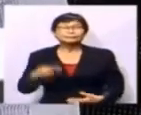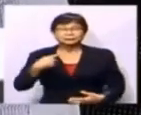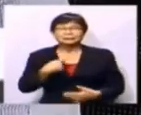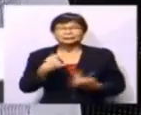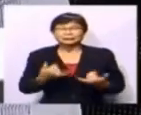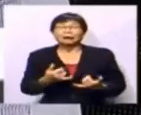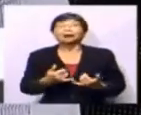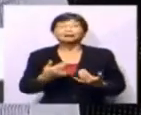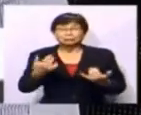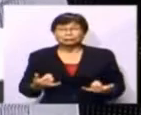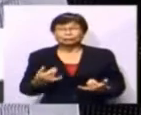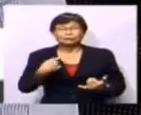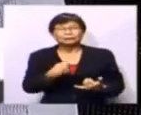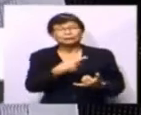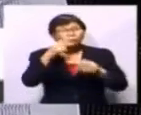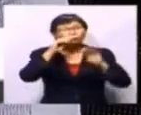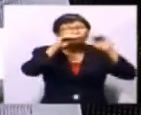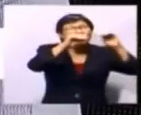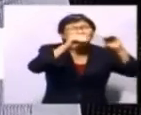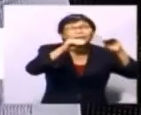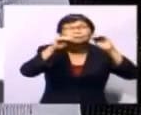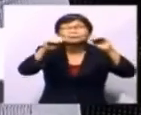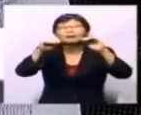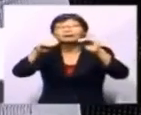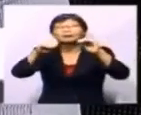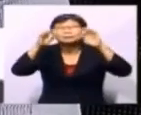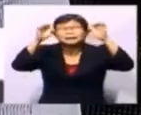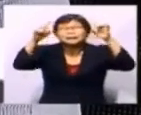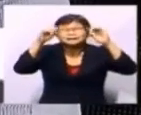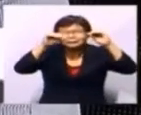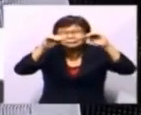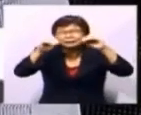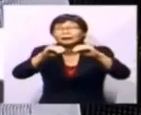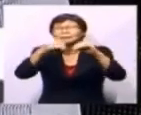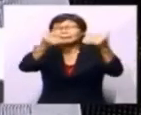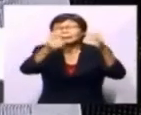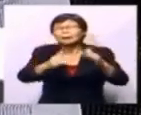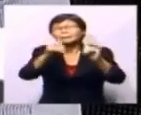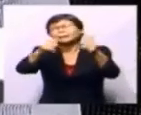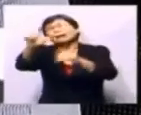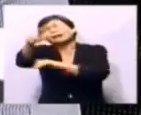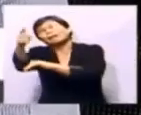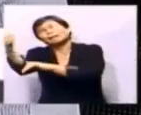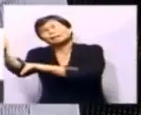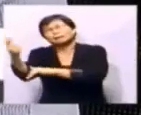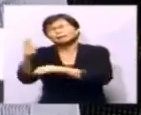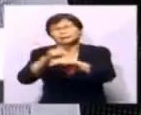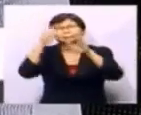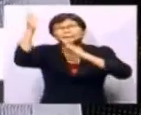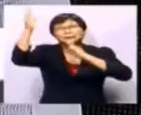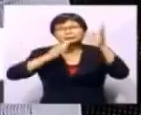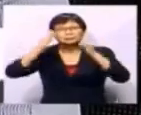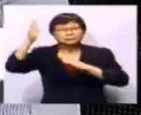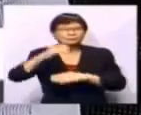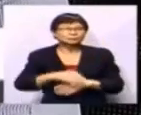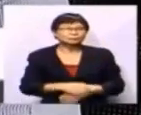memberi satu proses education ataupun proses pendidikan kepada pemain-pemain badminton di negara kita,